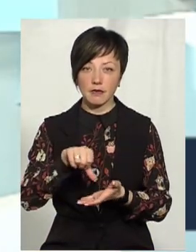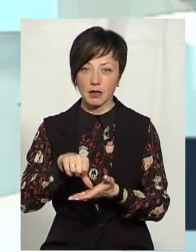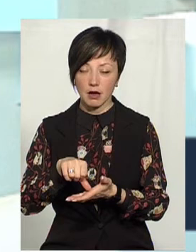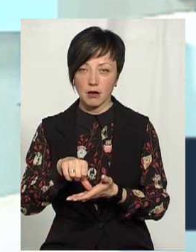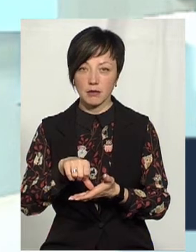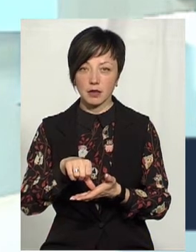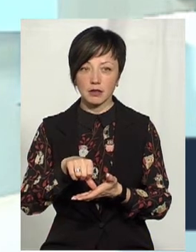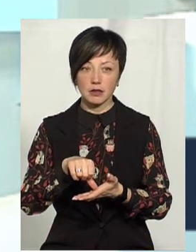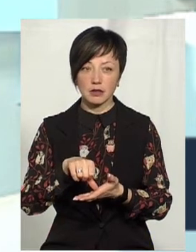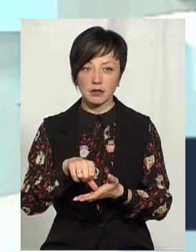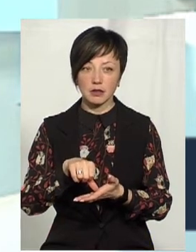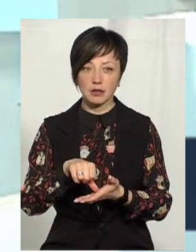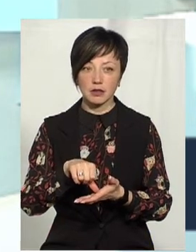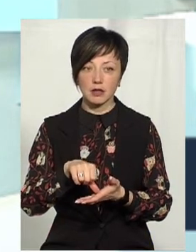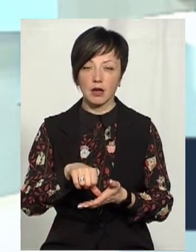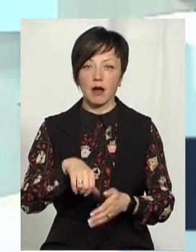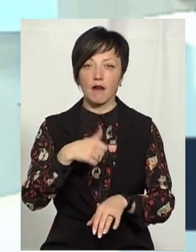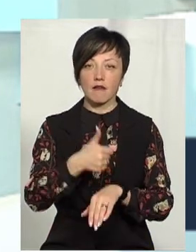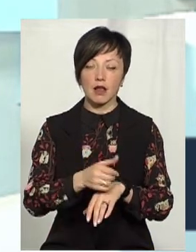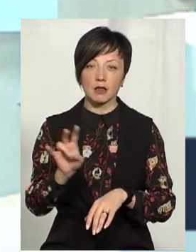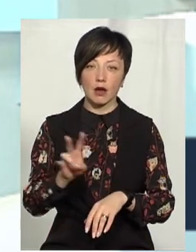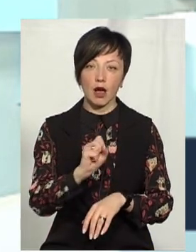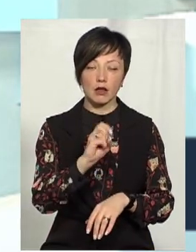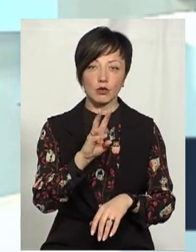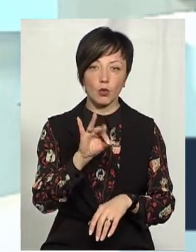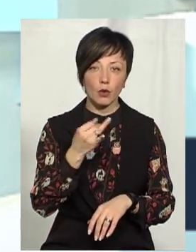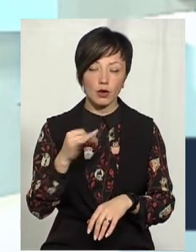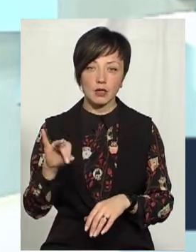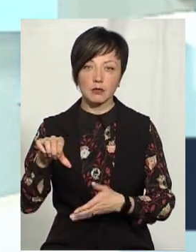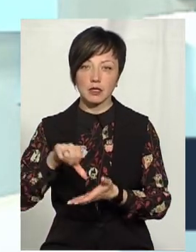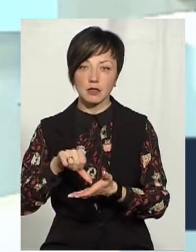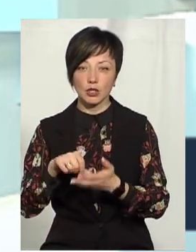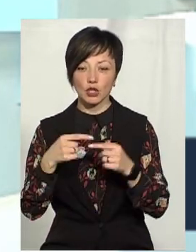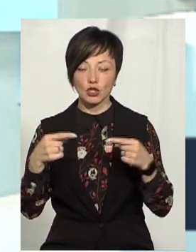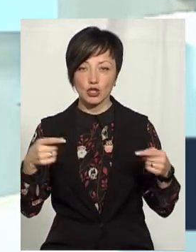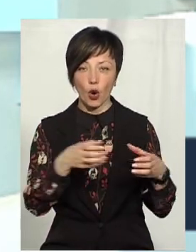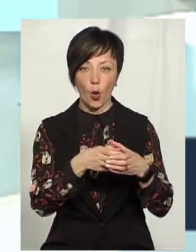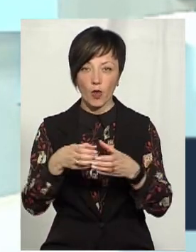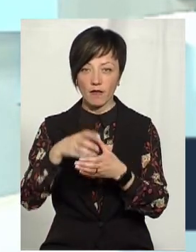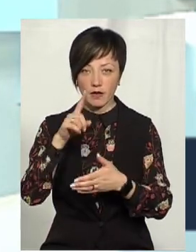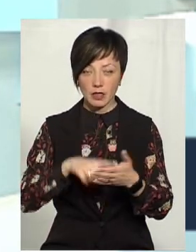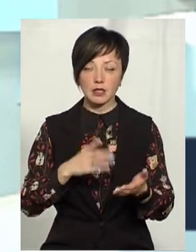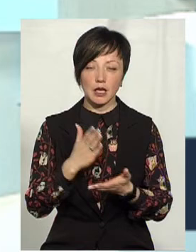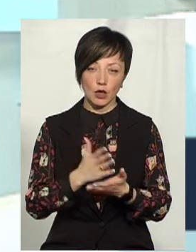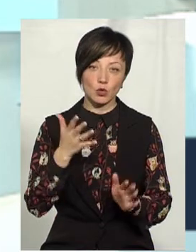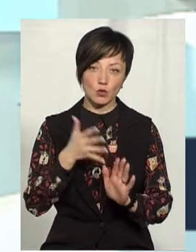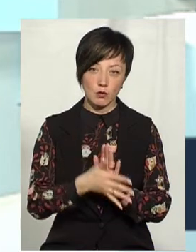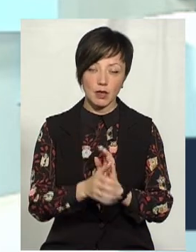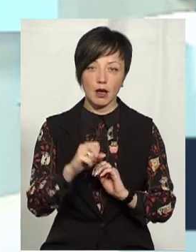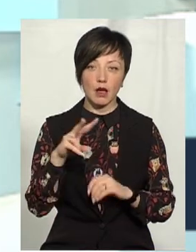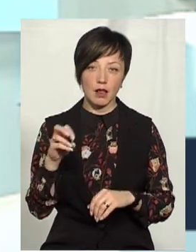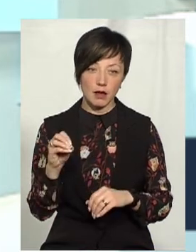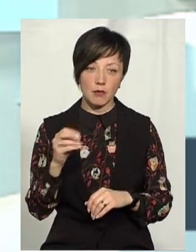з Владикою Антонієм Махотою, спілкувалися з представниками інших конфесій. Є розуміння,